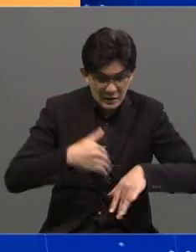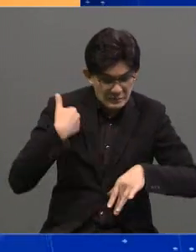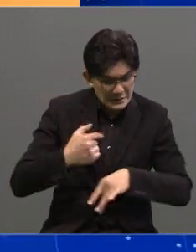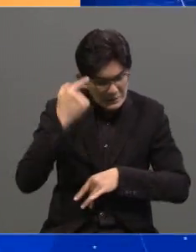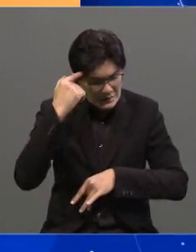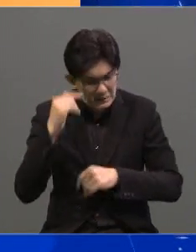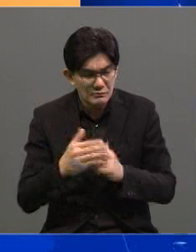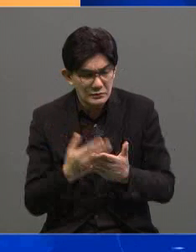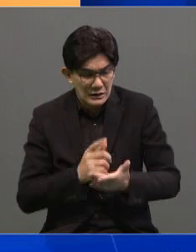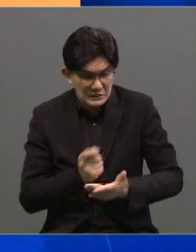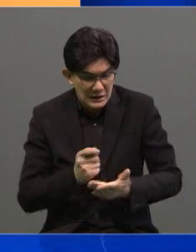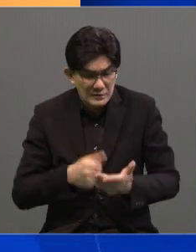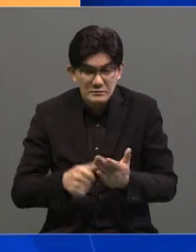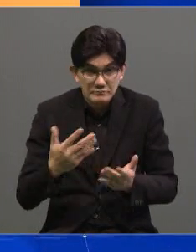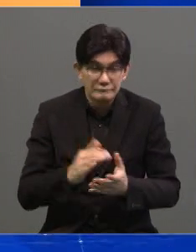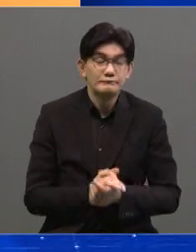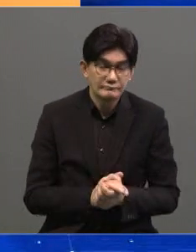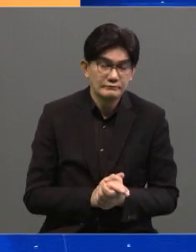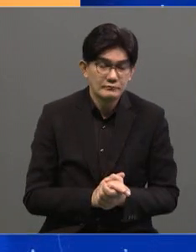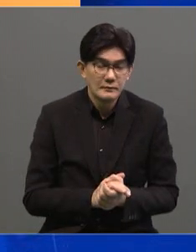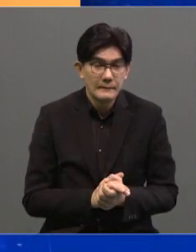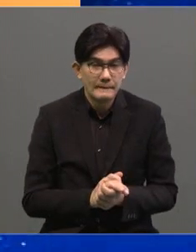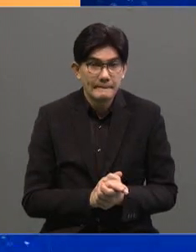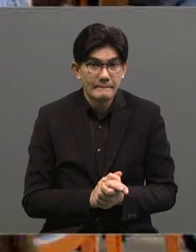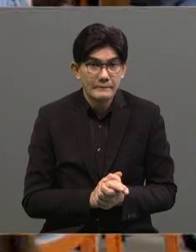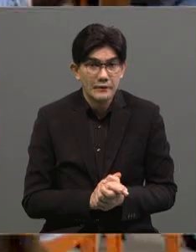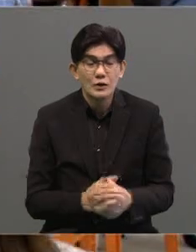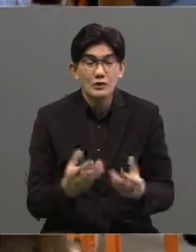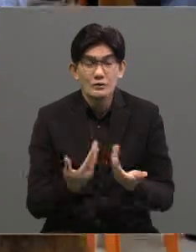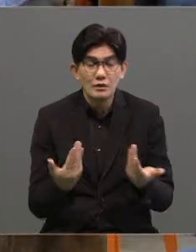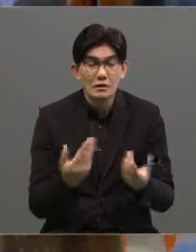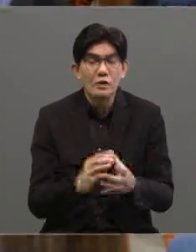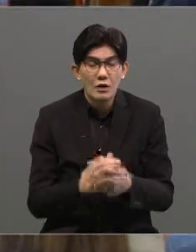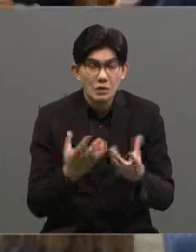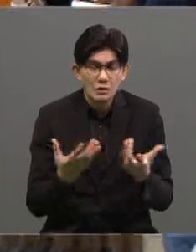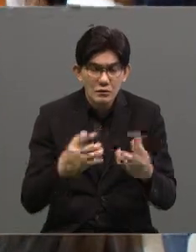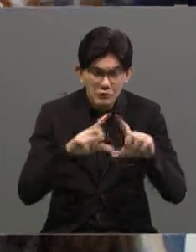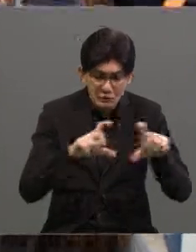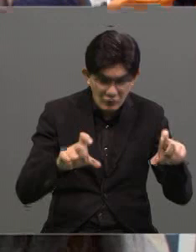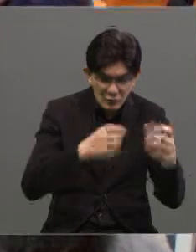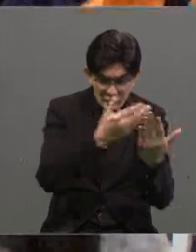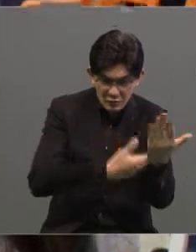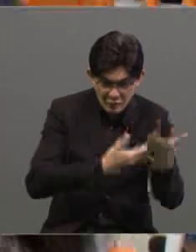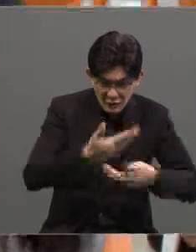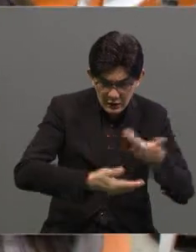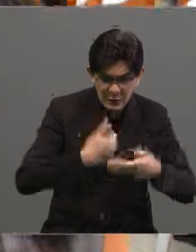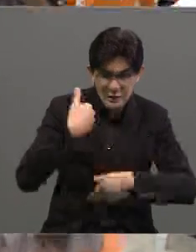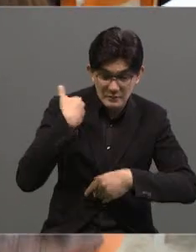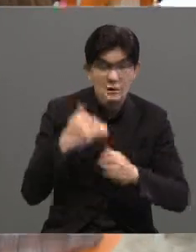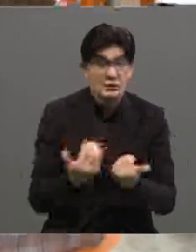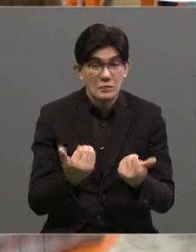ไม่เสียภาษีดอกเบี้ยเงินฝากด้วยนะคะ และในส่วนของการจำหน่ายสลากออมทรัพย์ทอสชุดขานเพิ่มพู